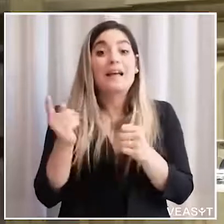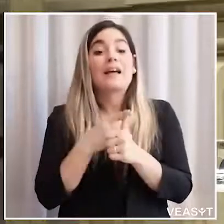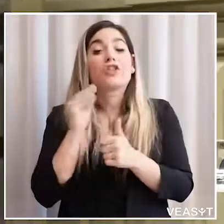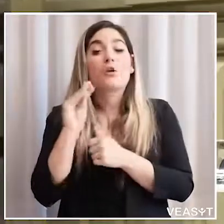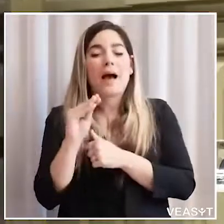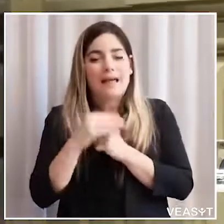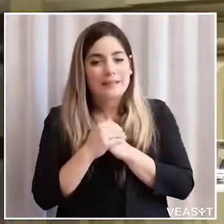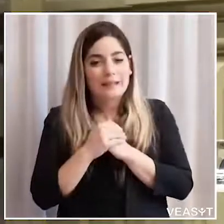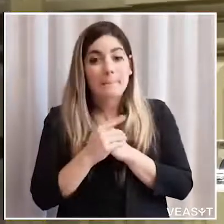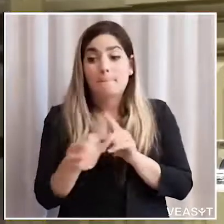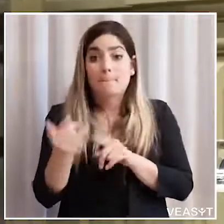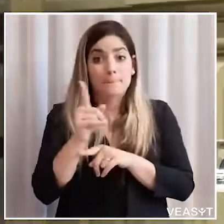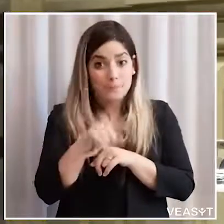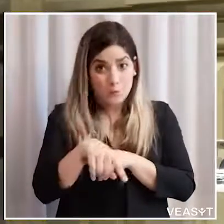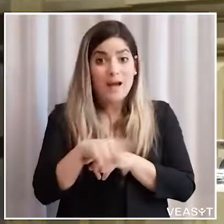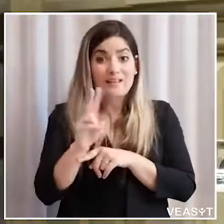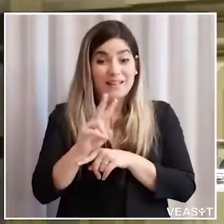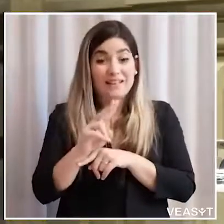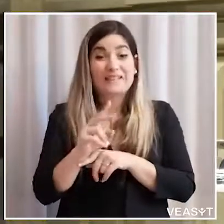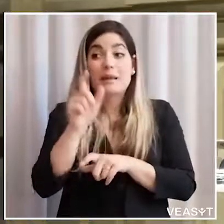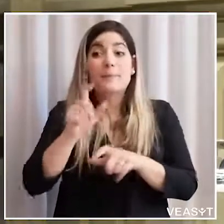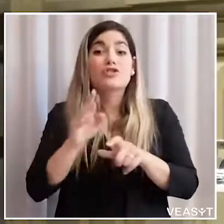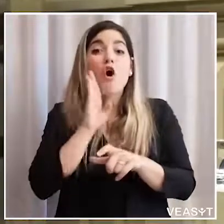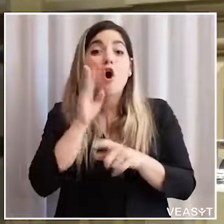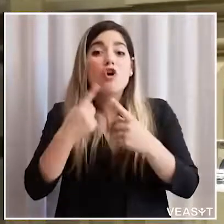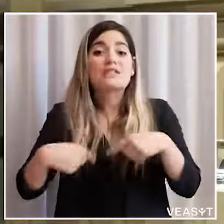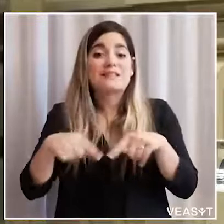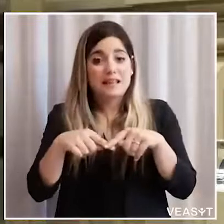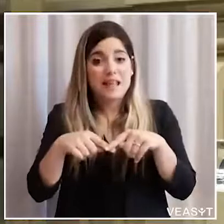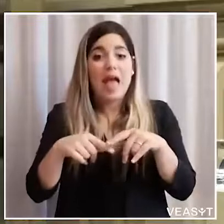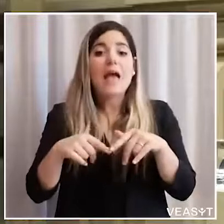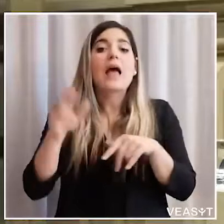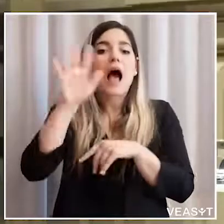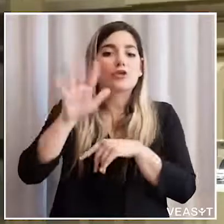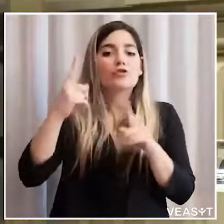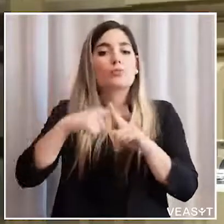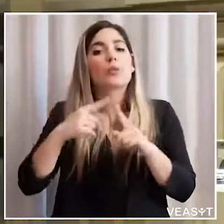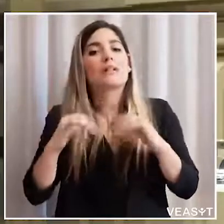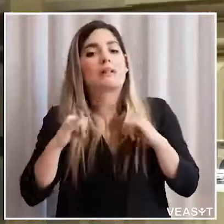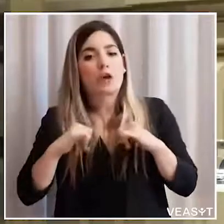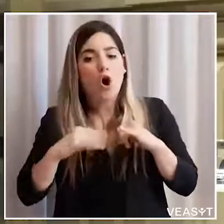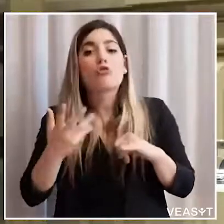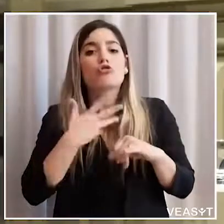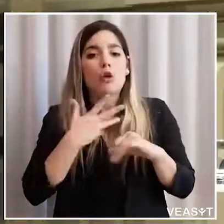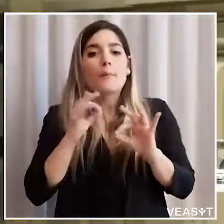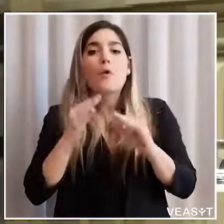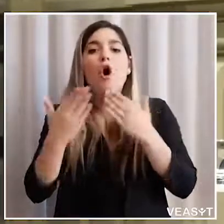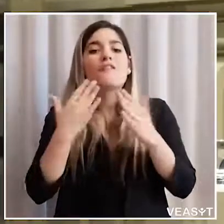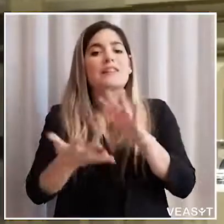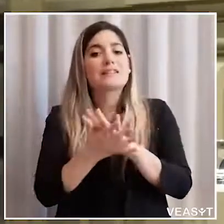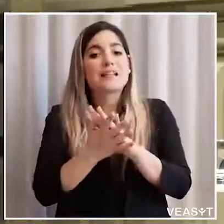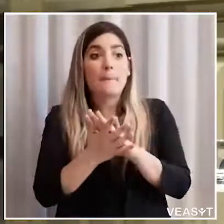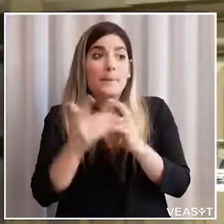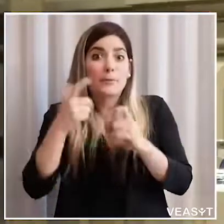una prima dice domani venerdì numerosi consiglieri provinciali dell'alto adige ma anche del tirolo terranno una conferenza stampa il brennero